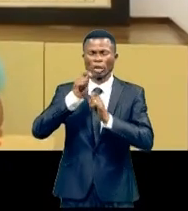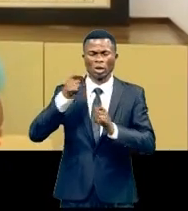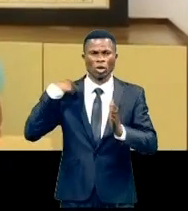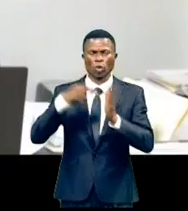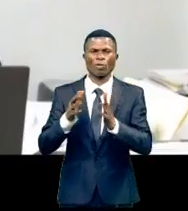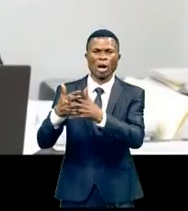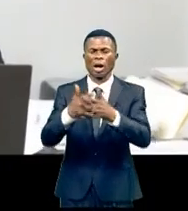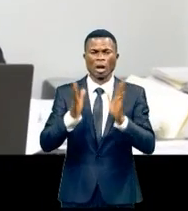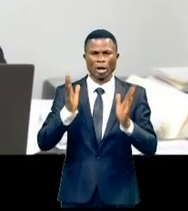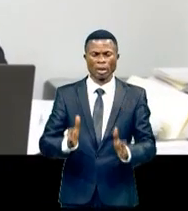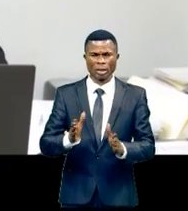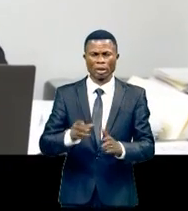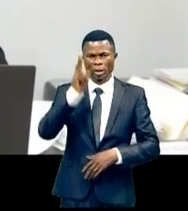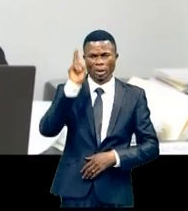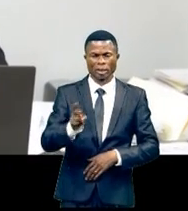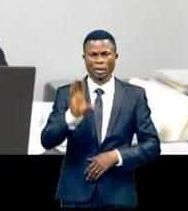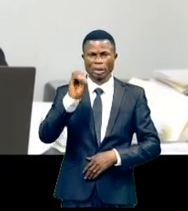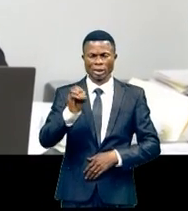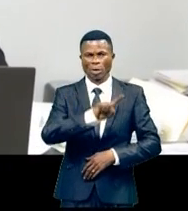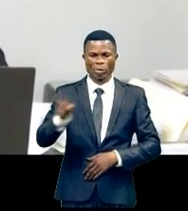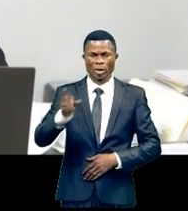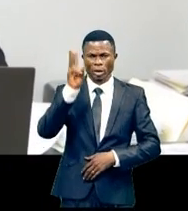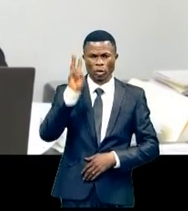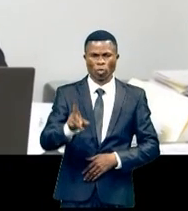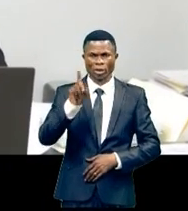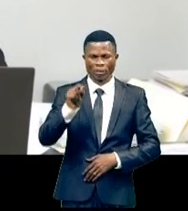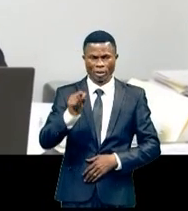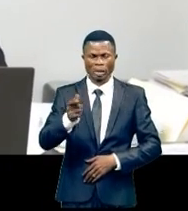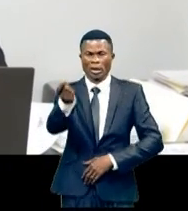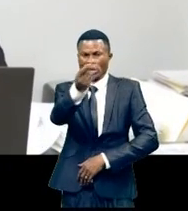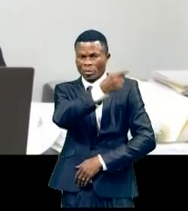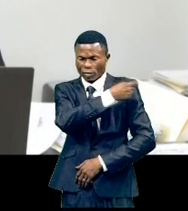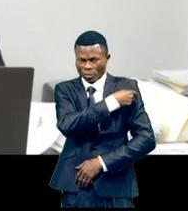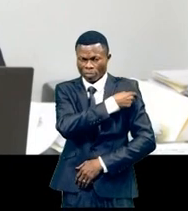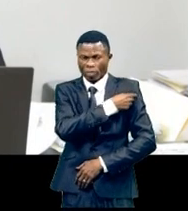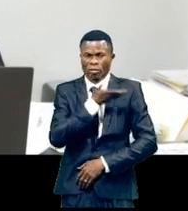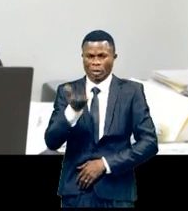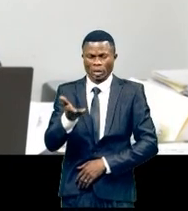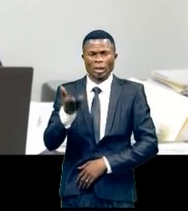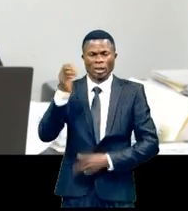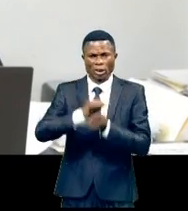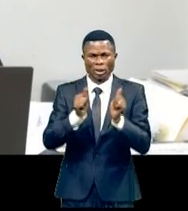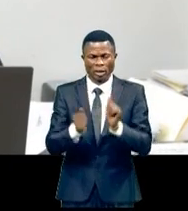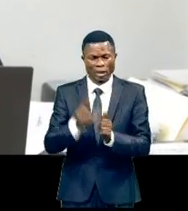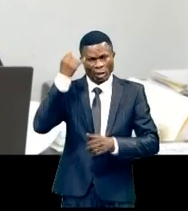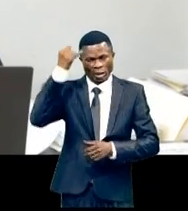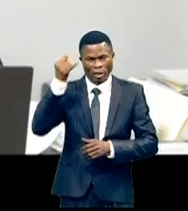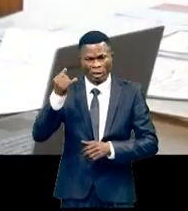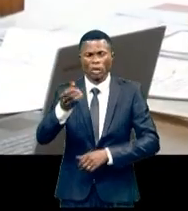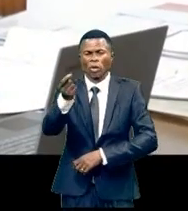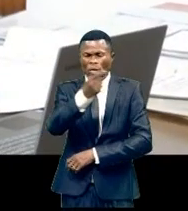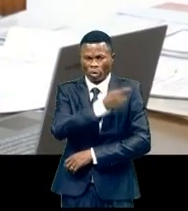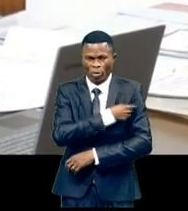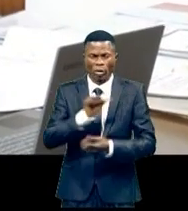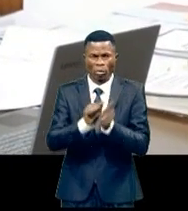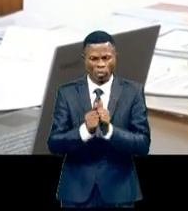américain de près de 250 320 doses du vaccin Moderna dans le cadre de l'initiative COVAX en vue